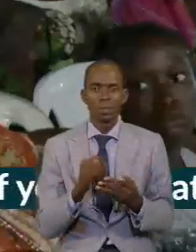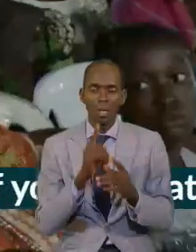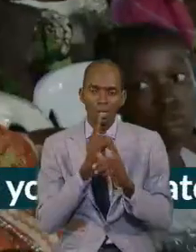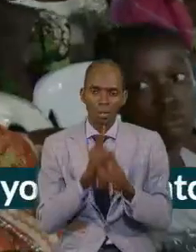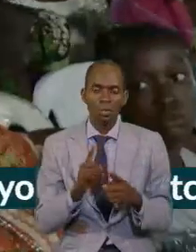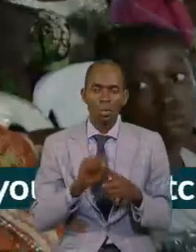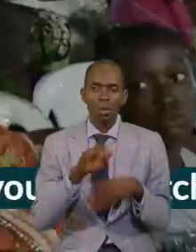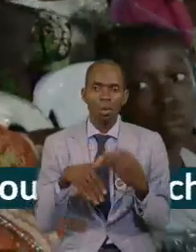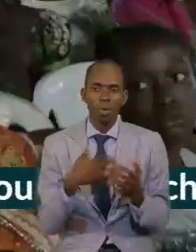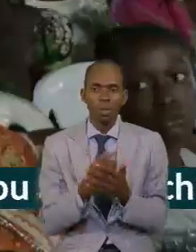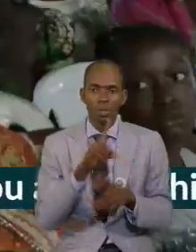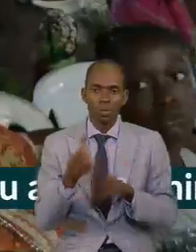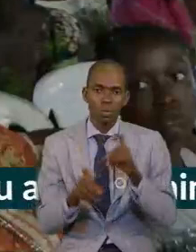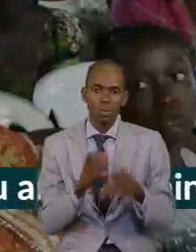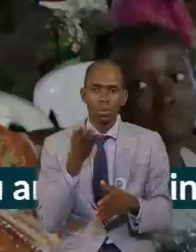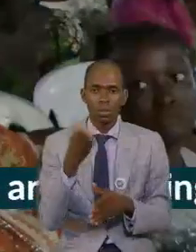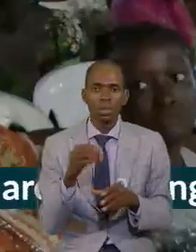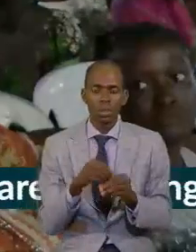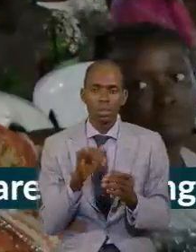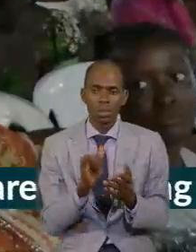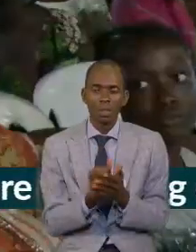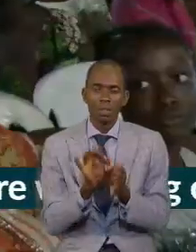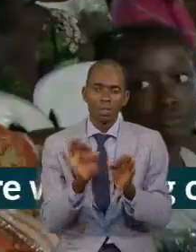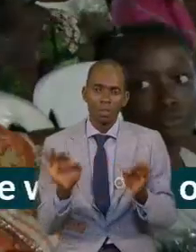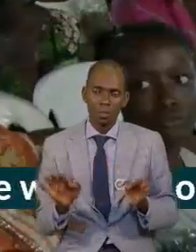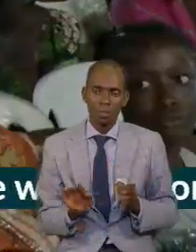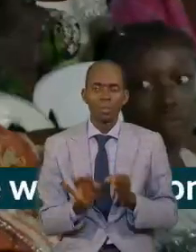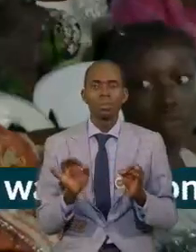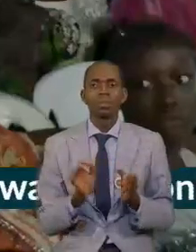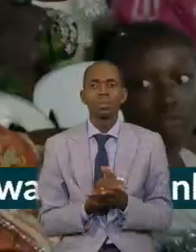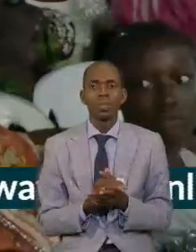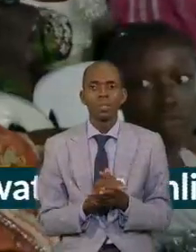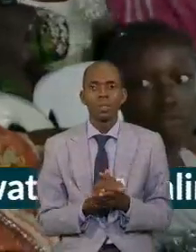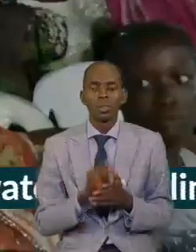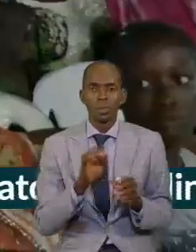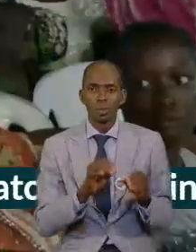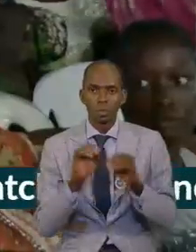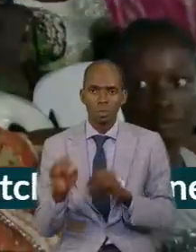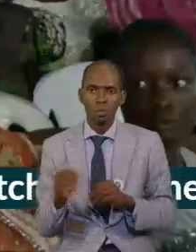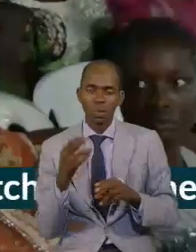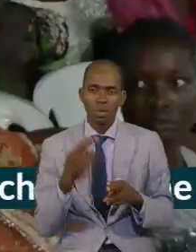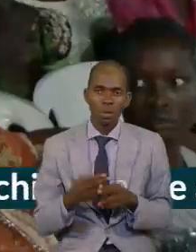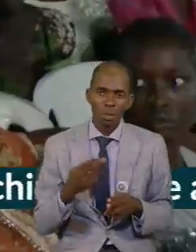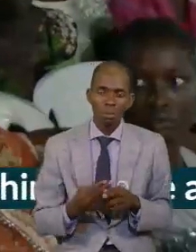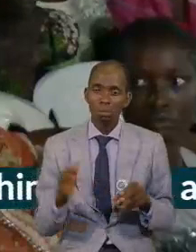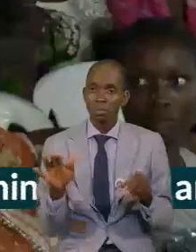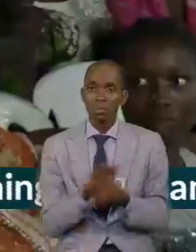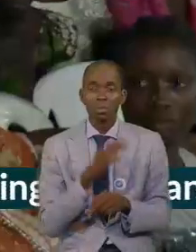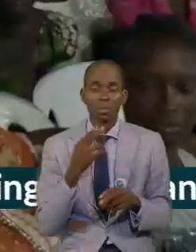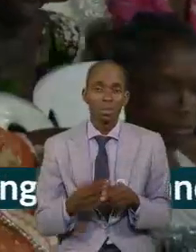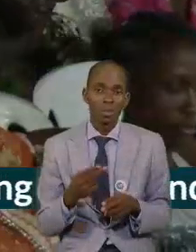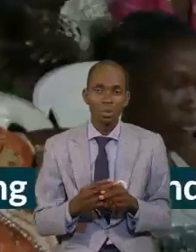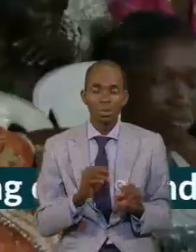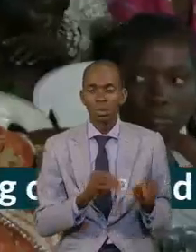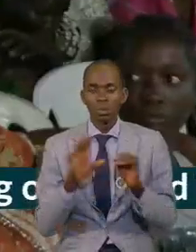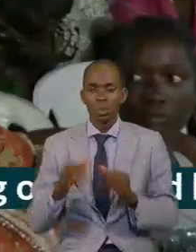précisez le quartier de votre résidence. Precise the address of and the quarter where le you numéro reside. De votre téléphone. Your